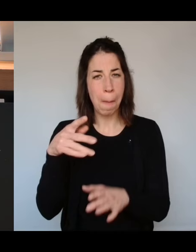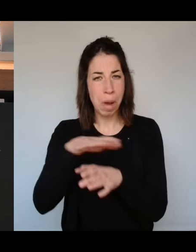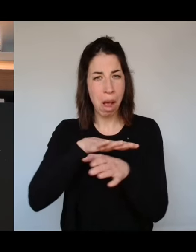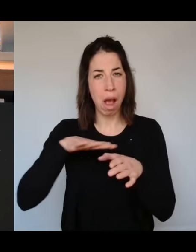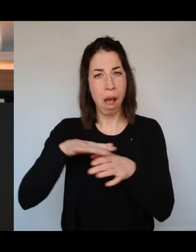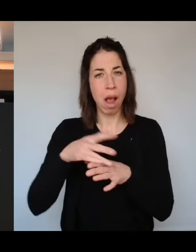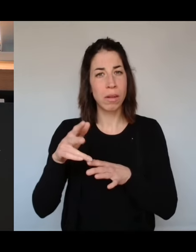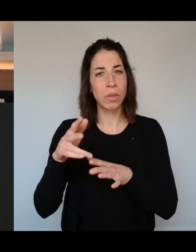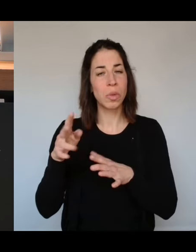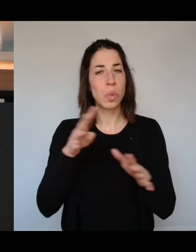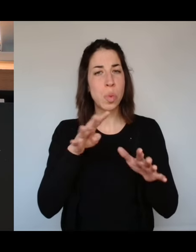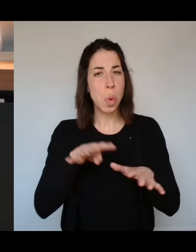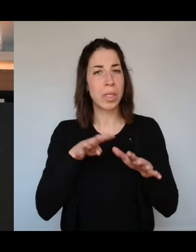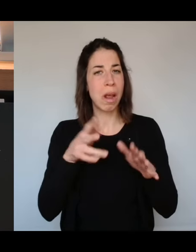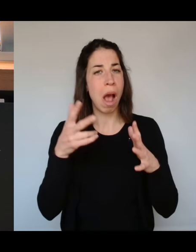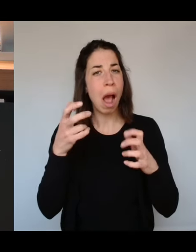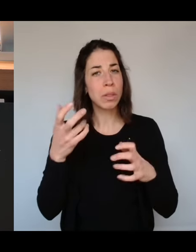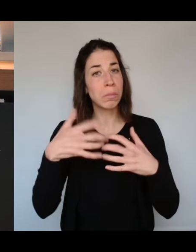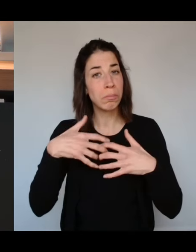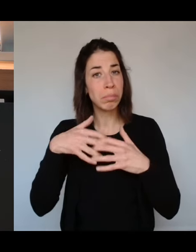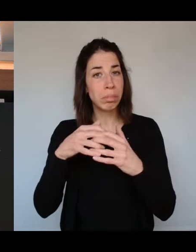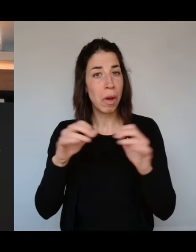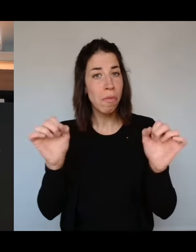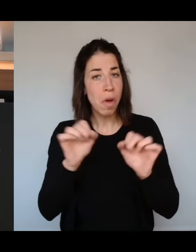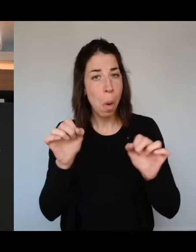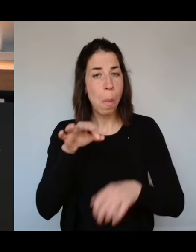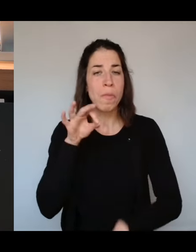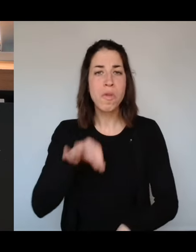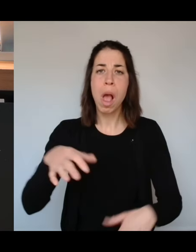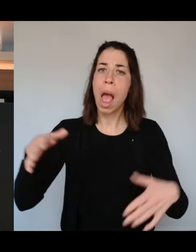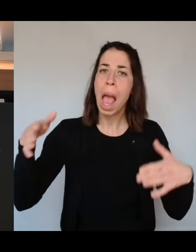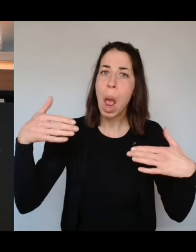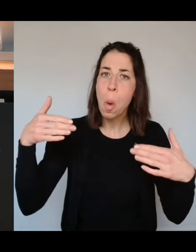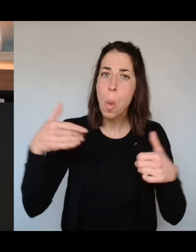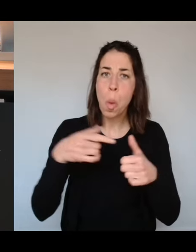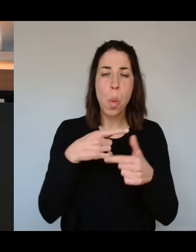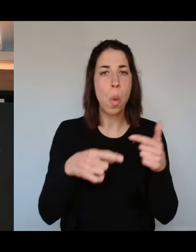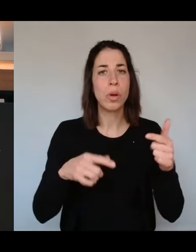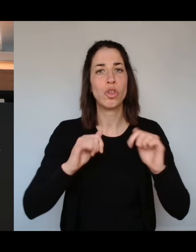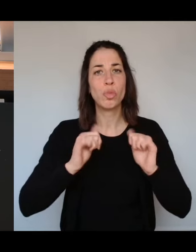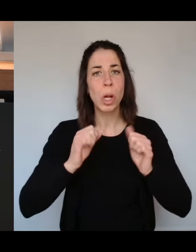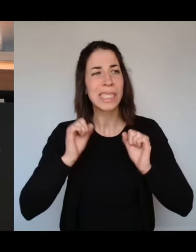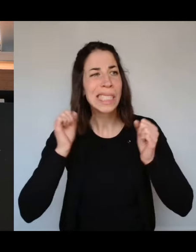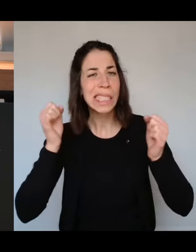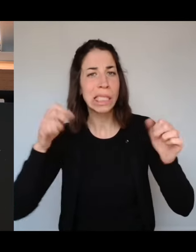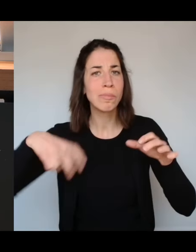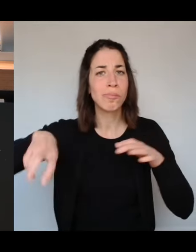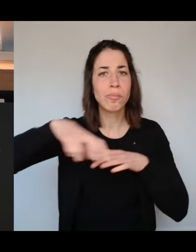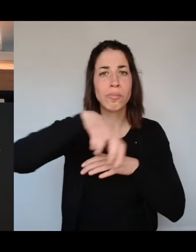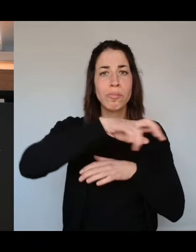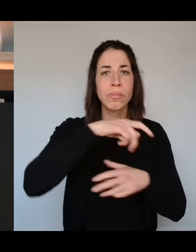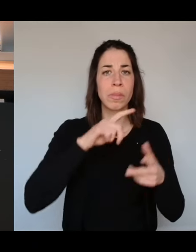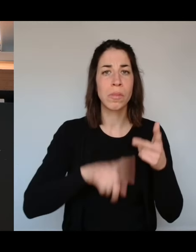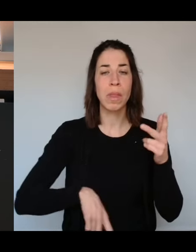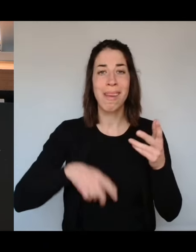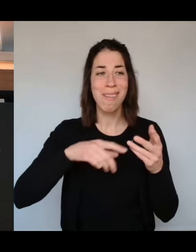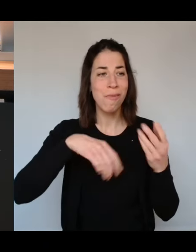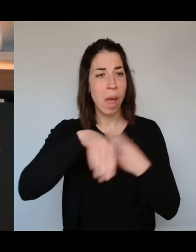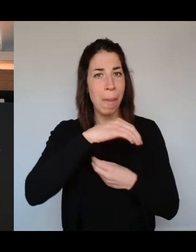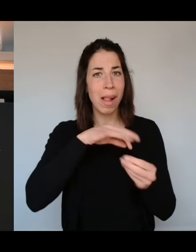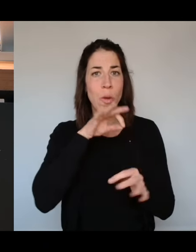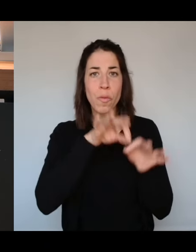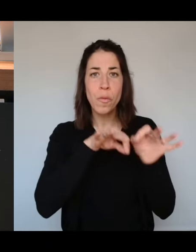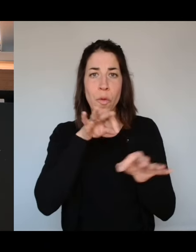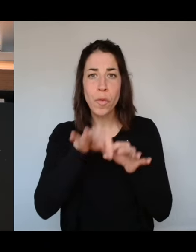sportlichen Betätigung für die Menschen unserer Stadt, die Familien mit Kindern, für Rentner, für Lebensqualität, für Natur,